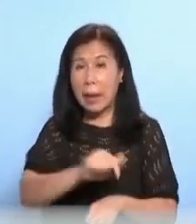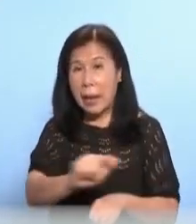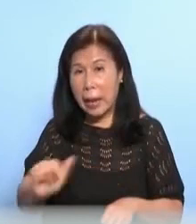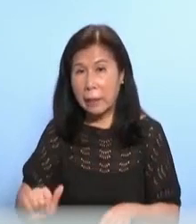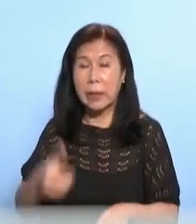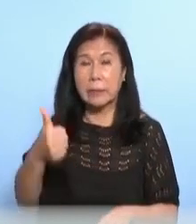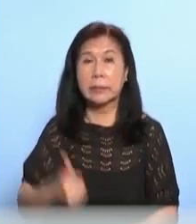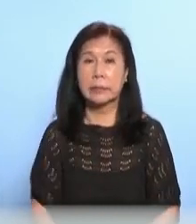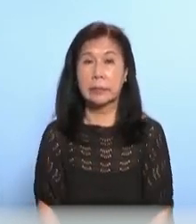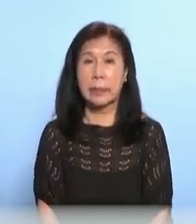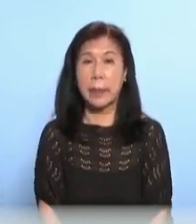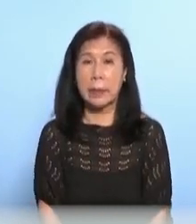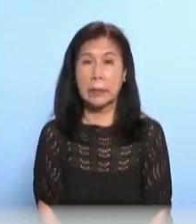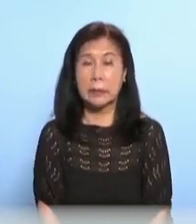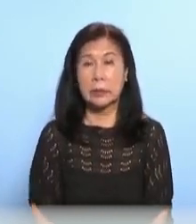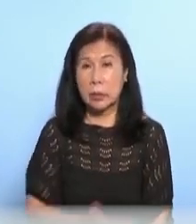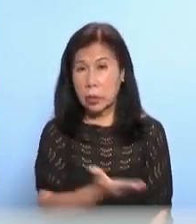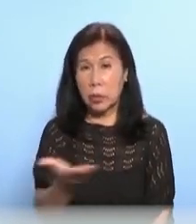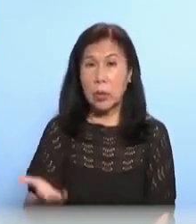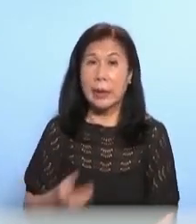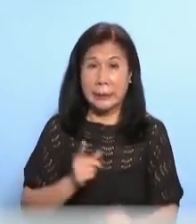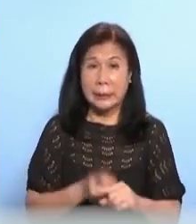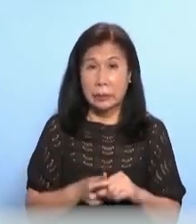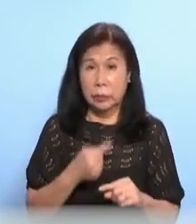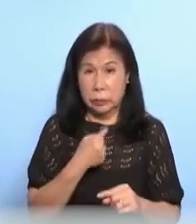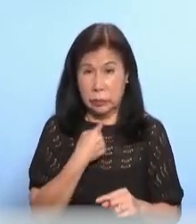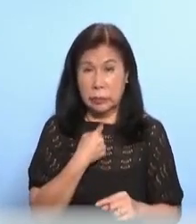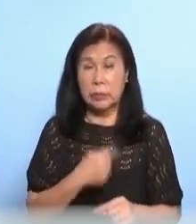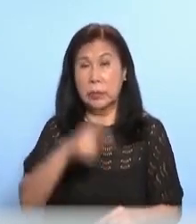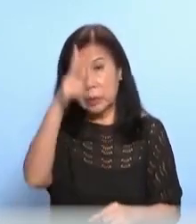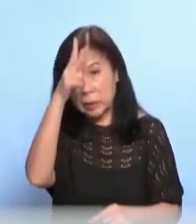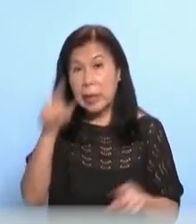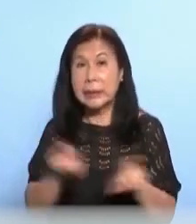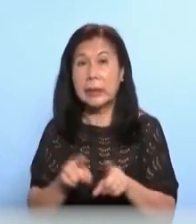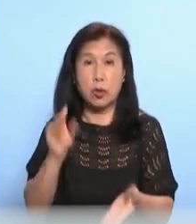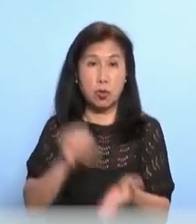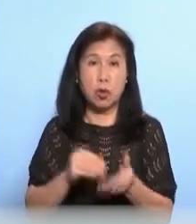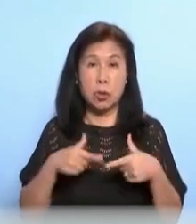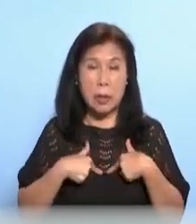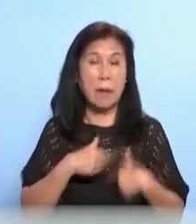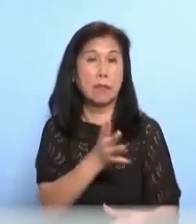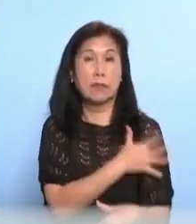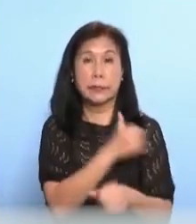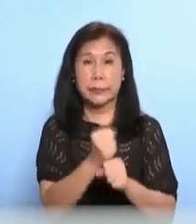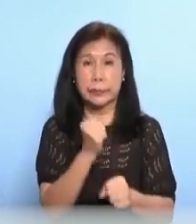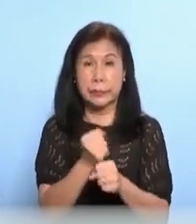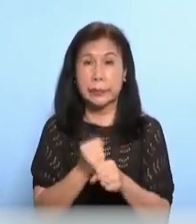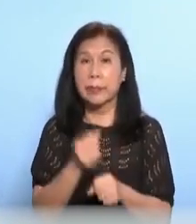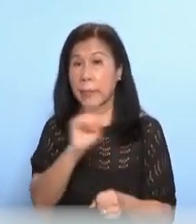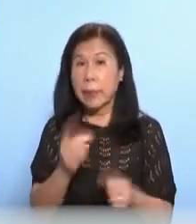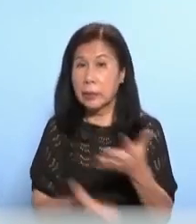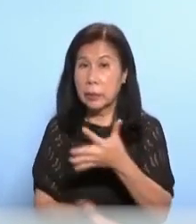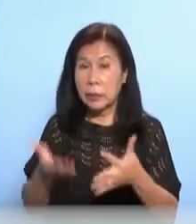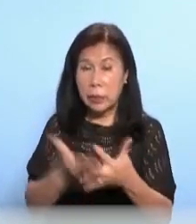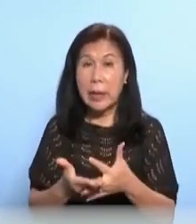垃圾嘅啫。其實大家咧最需要嘅都係政府有足夠嘅決心去執行。而點樣去提